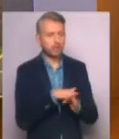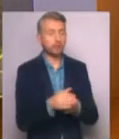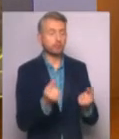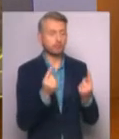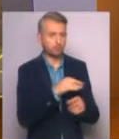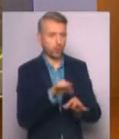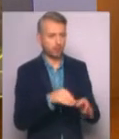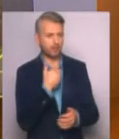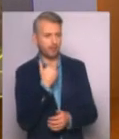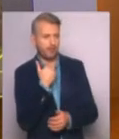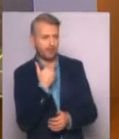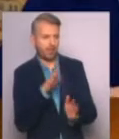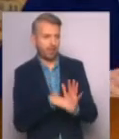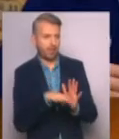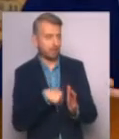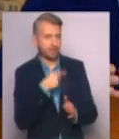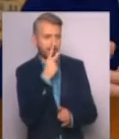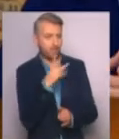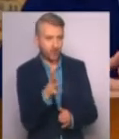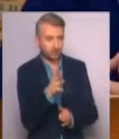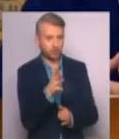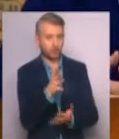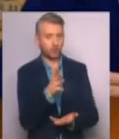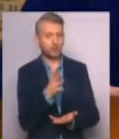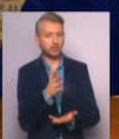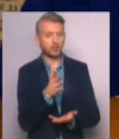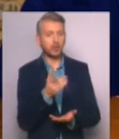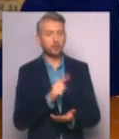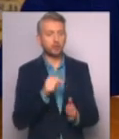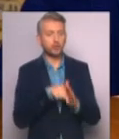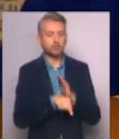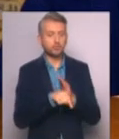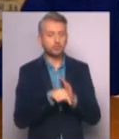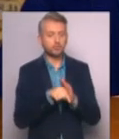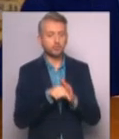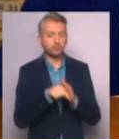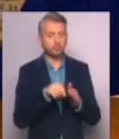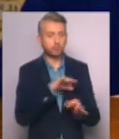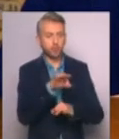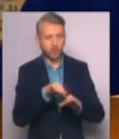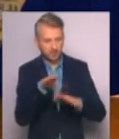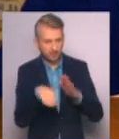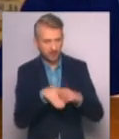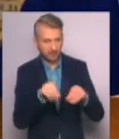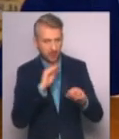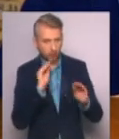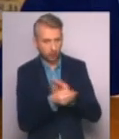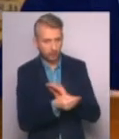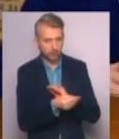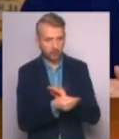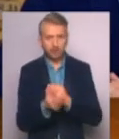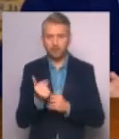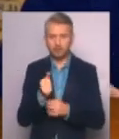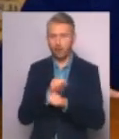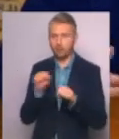Так здається, ми просто його не бачимо з точки зору, тому що це проекти інфраструктурні, вони більше під землею сховані. Так, ну не можна